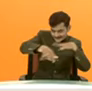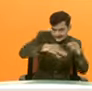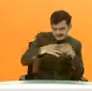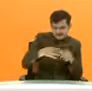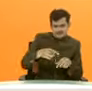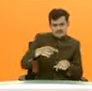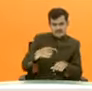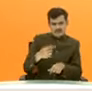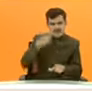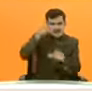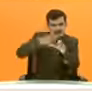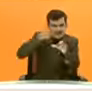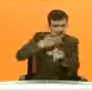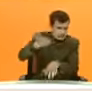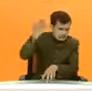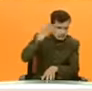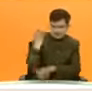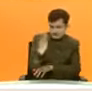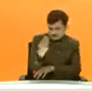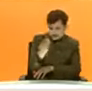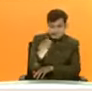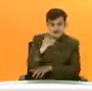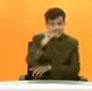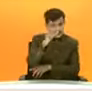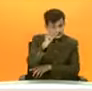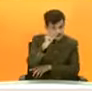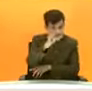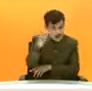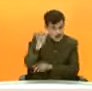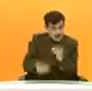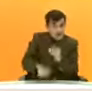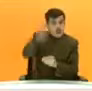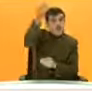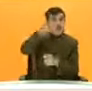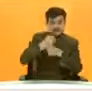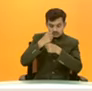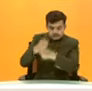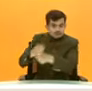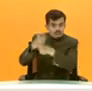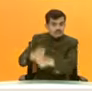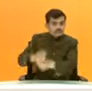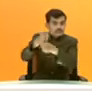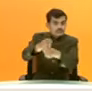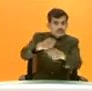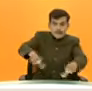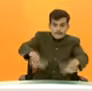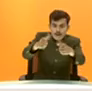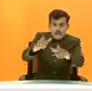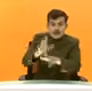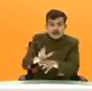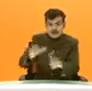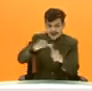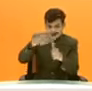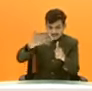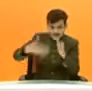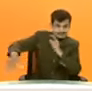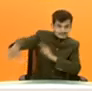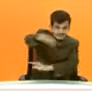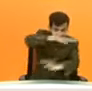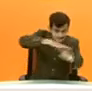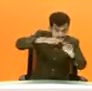पिछले कुछ वर्षों में 70 लाख से ज्यादा पेड़ लगाए गए हैं। इन पेड़ों ने अहमदाबाद में ग्रीन